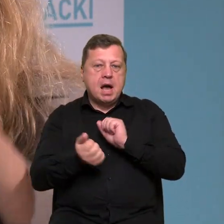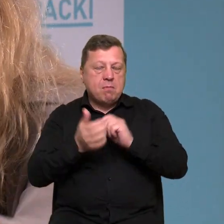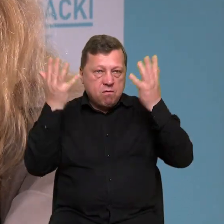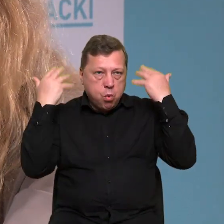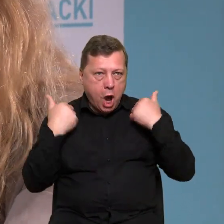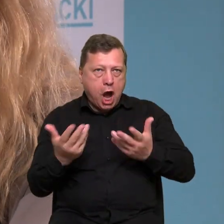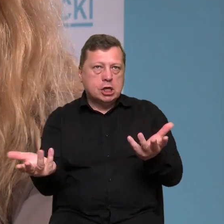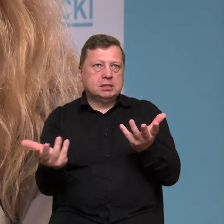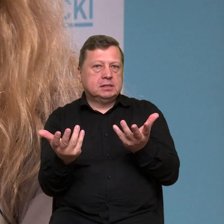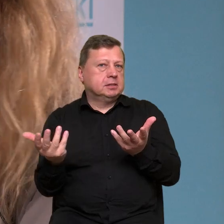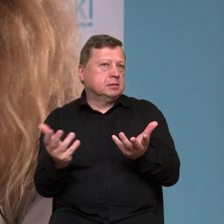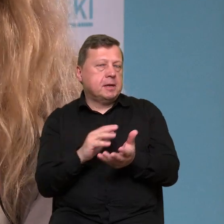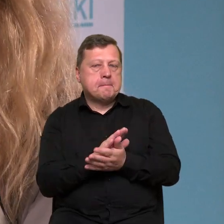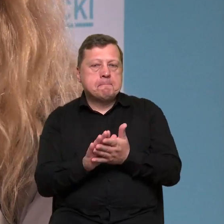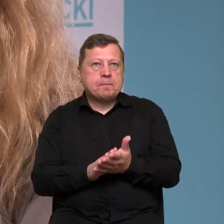włosy,